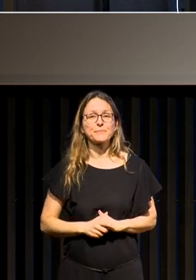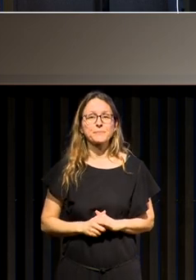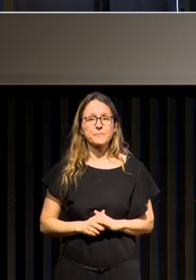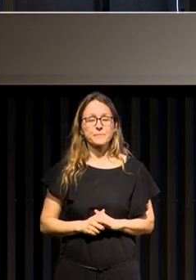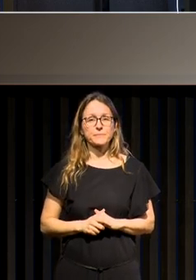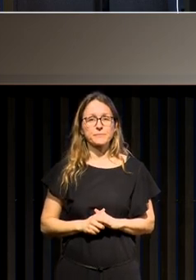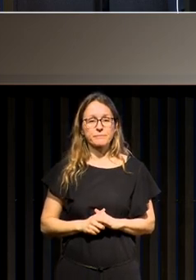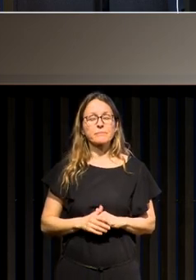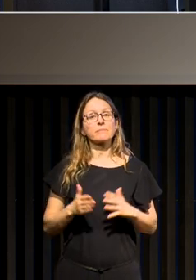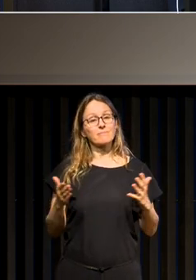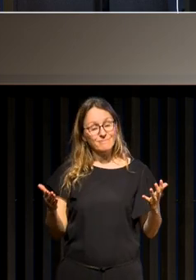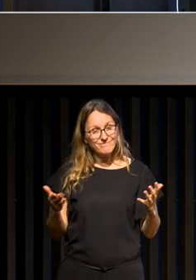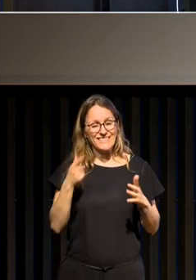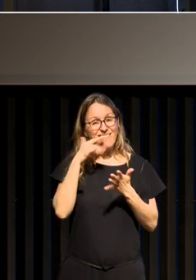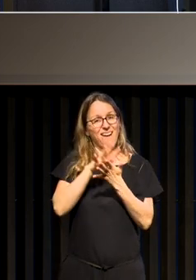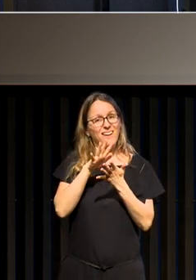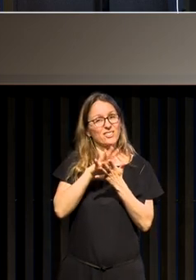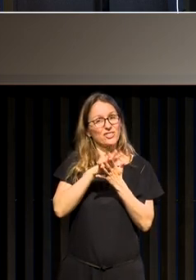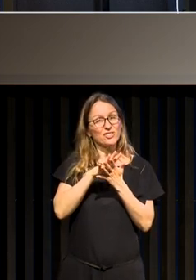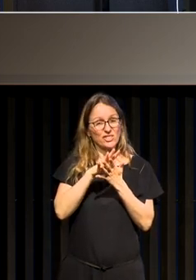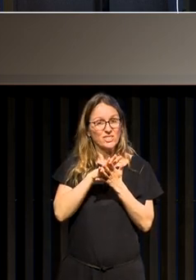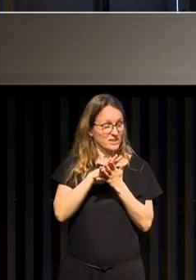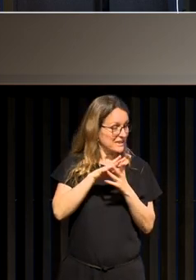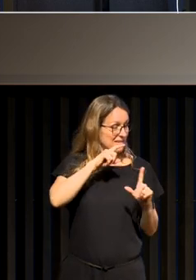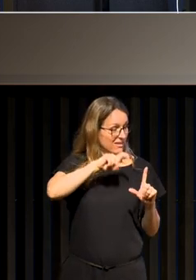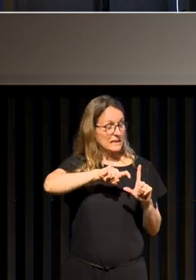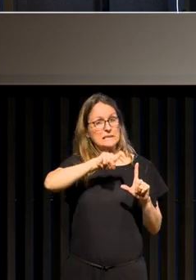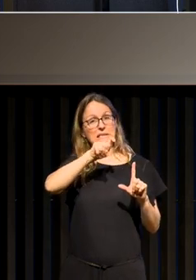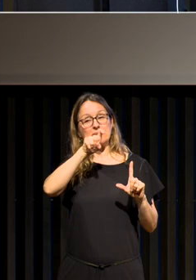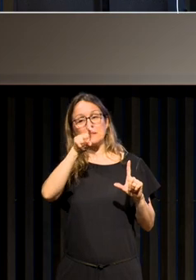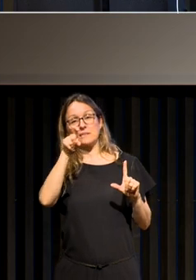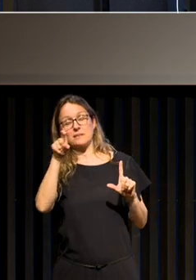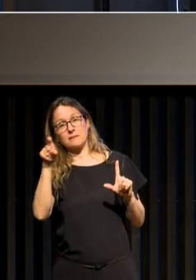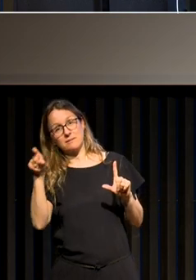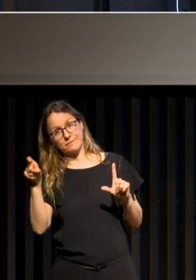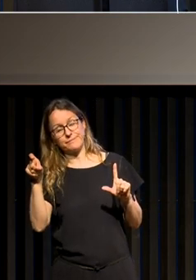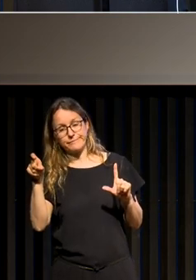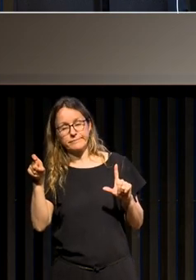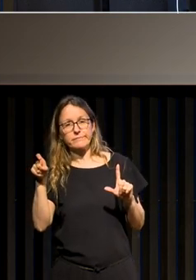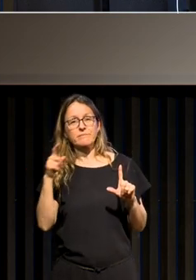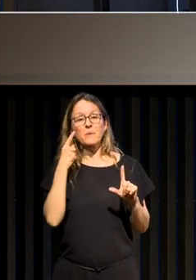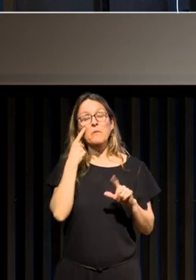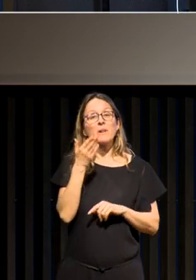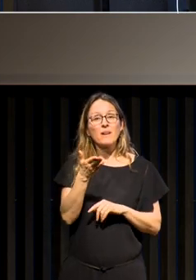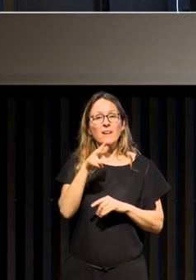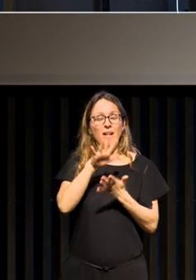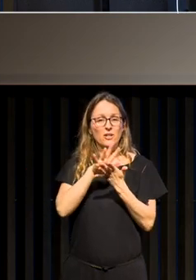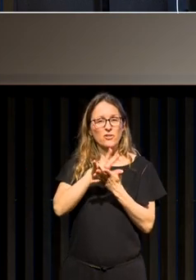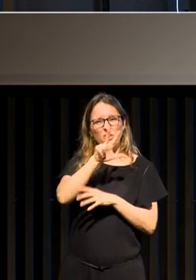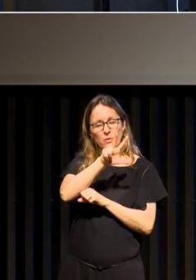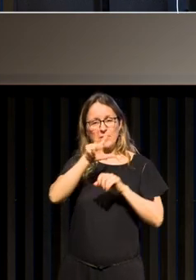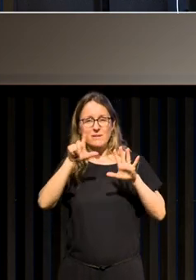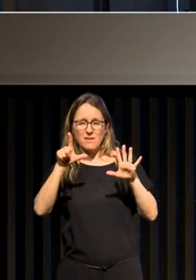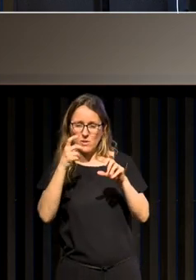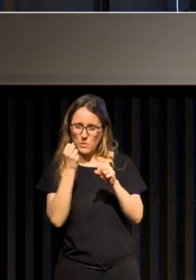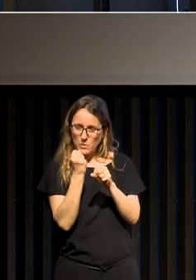Et plus vous avancez en âge, c'est-à-dire que plus vous descendez dans ces courbes, vous voyez qu'à 37 ans, alors